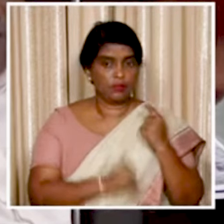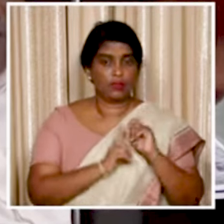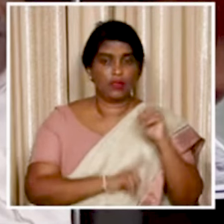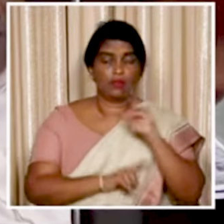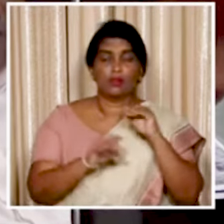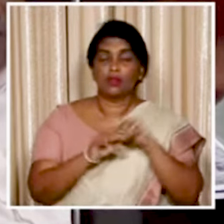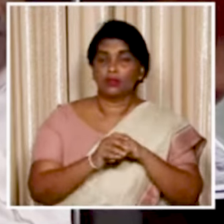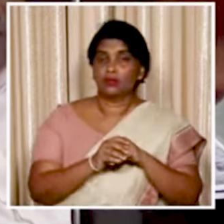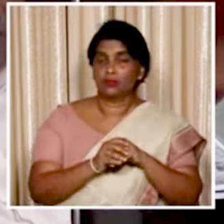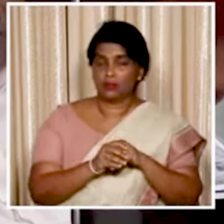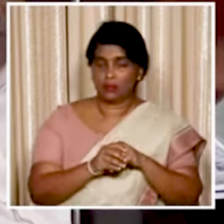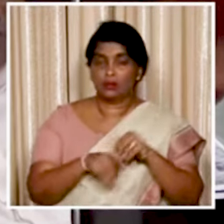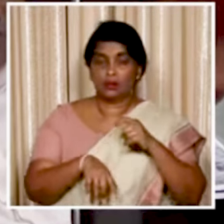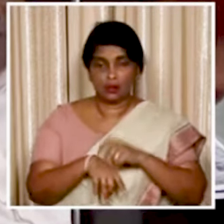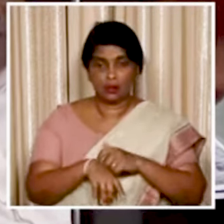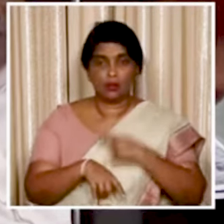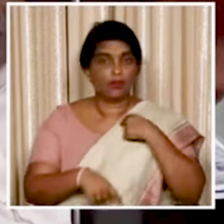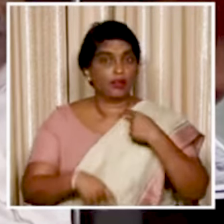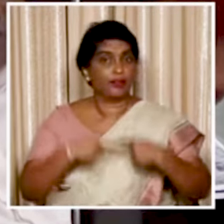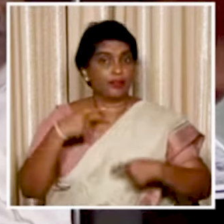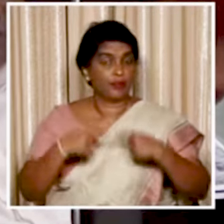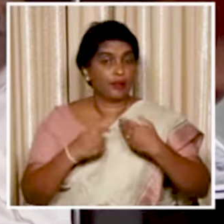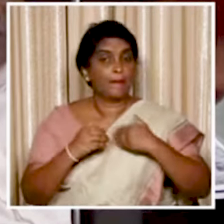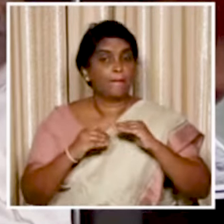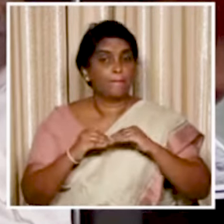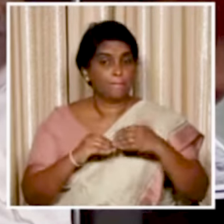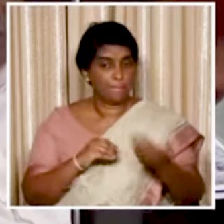පාර්ලිමේන්තුවේ කල්තබඩ අවස්ථාවේදී අපි විවාදයෙන් පස්සේ